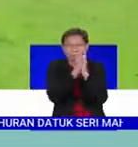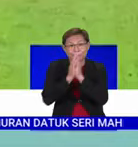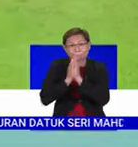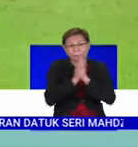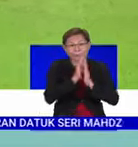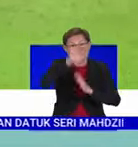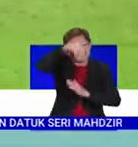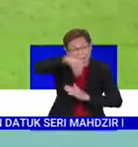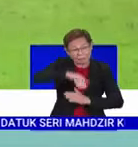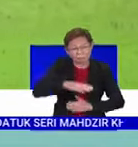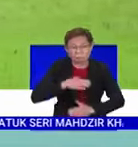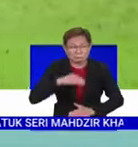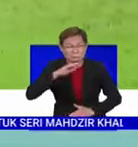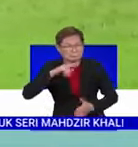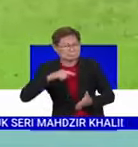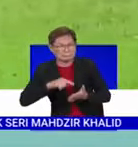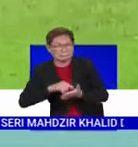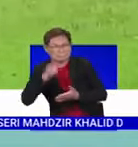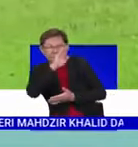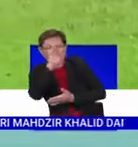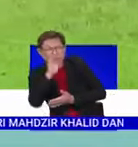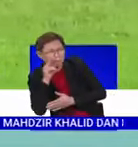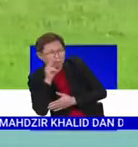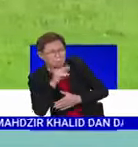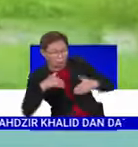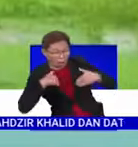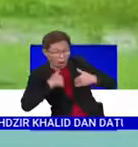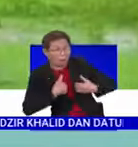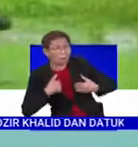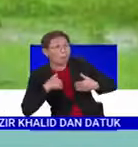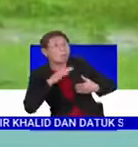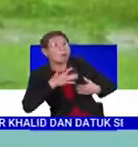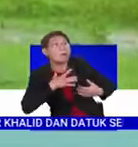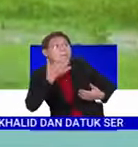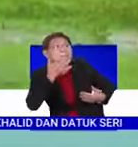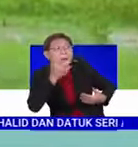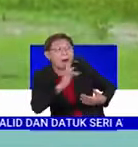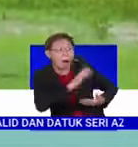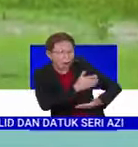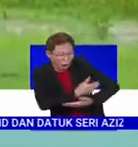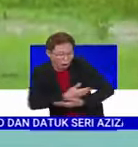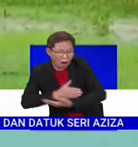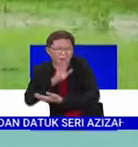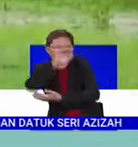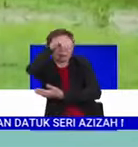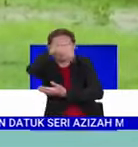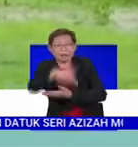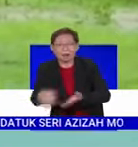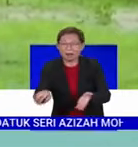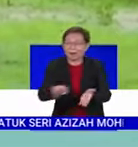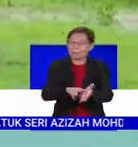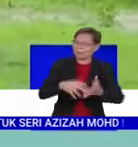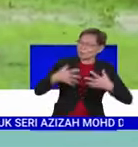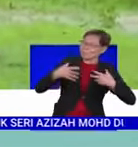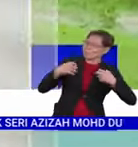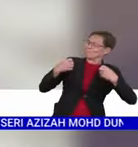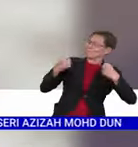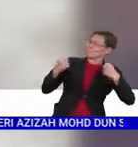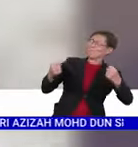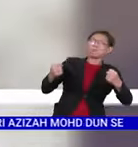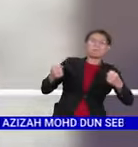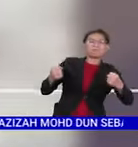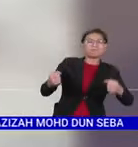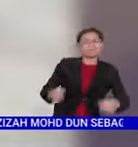gajah putih yang jarang ditemukan ini dianggap sebagai haiwan bertuah dan anak gajah ini dilaporkan sihat.